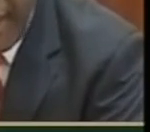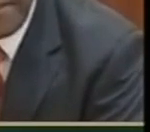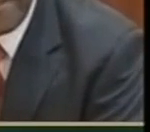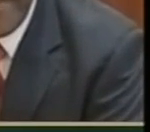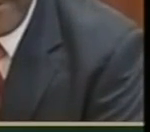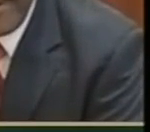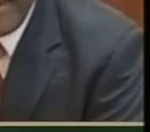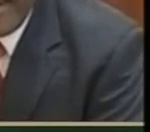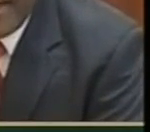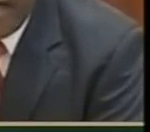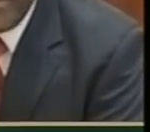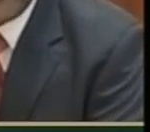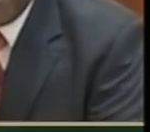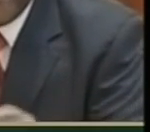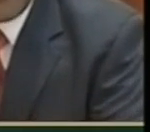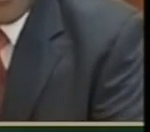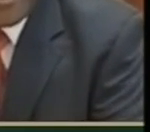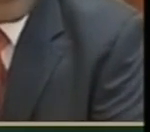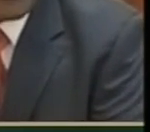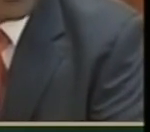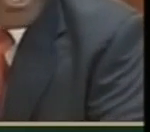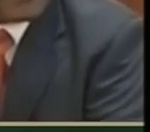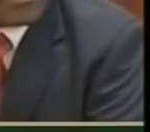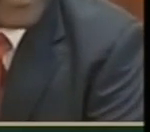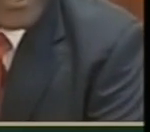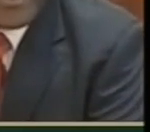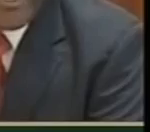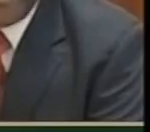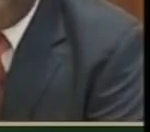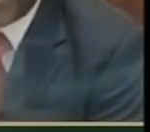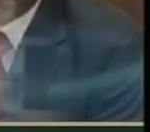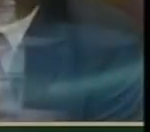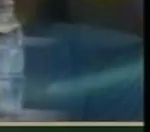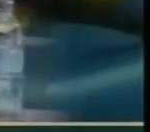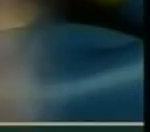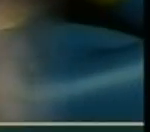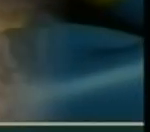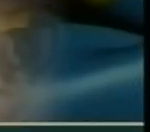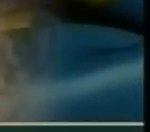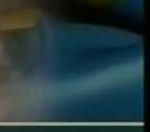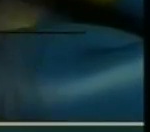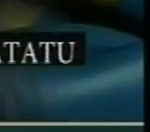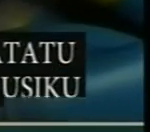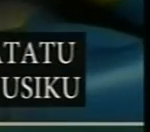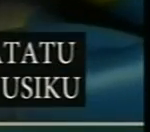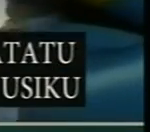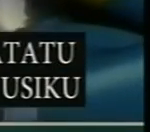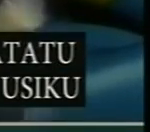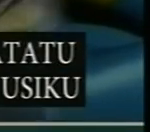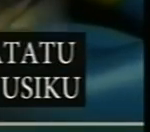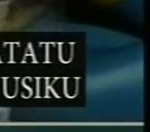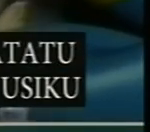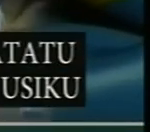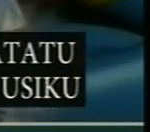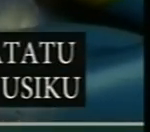wanavyovitarajia na pia itawafikia ndani ya muda. Fahamu sheria, taratibu na lengo la mchakato huu kila